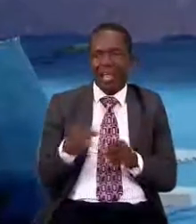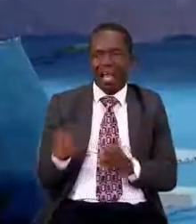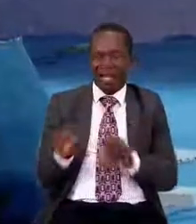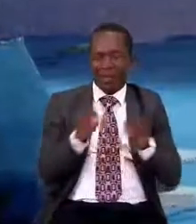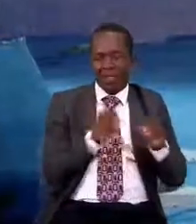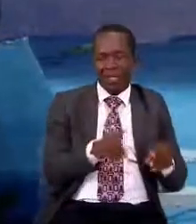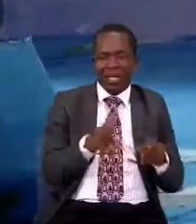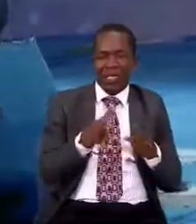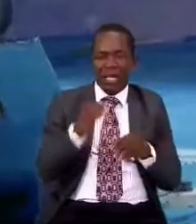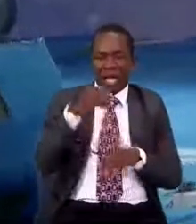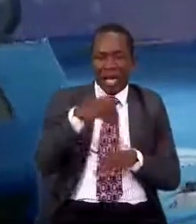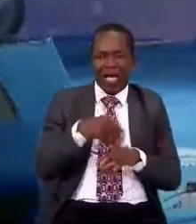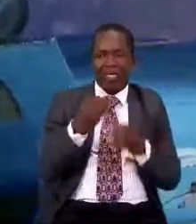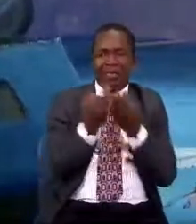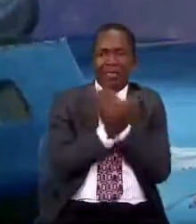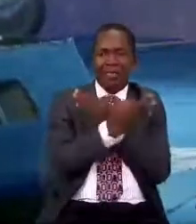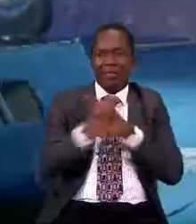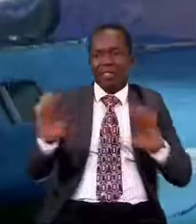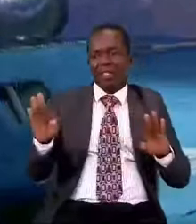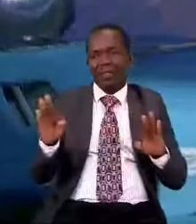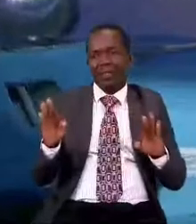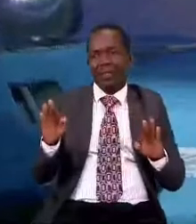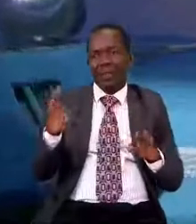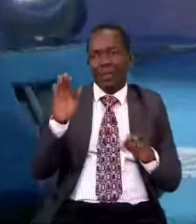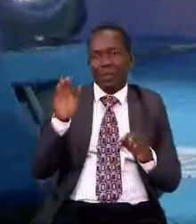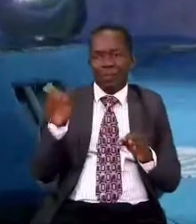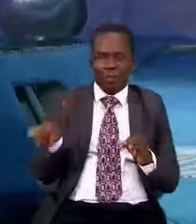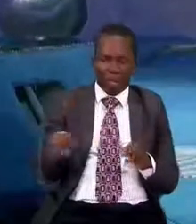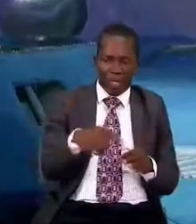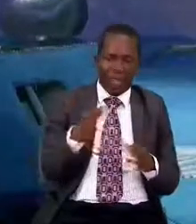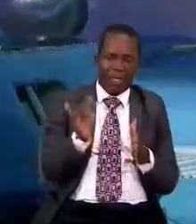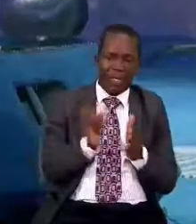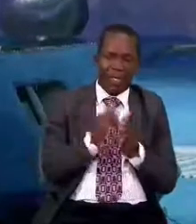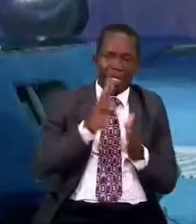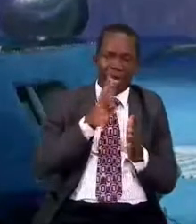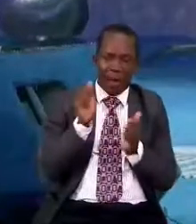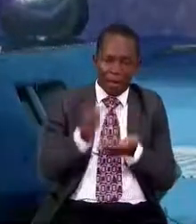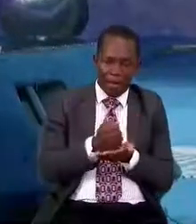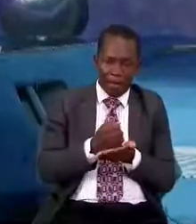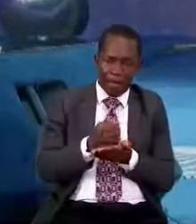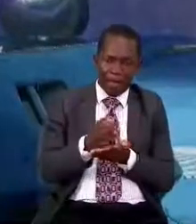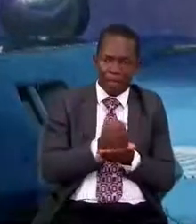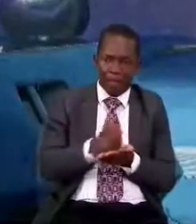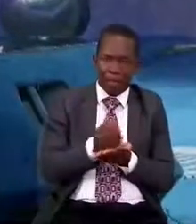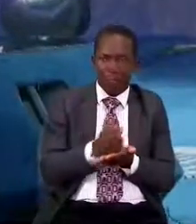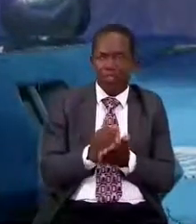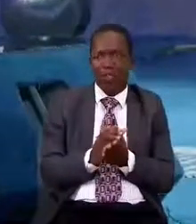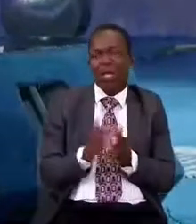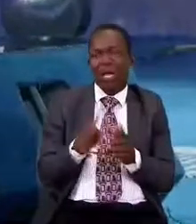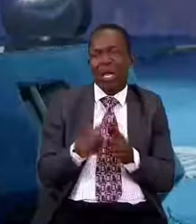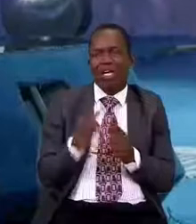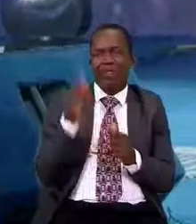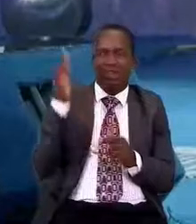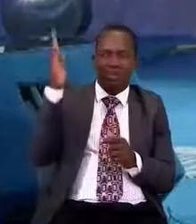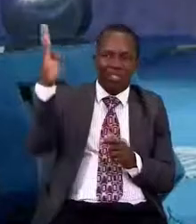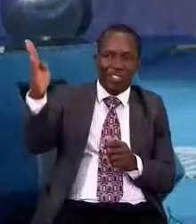opprimés. Pour publier une année de délivrance. Pour proclamer une année